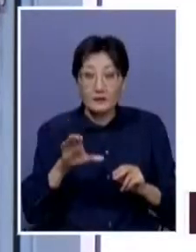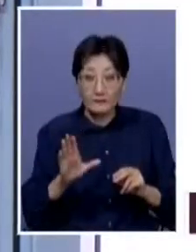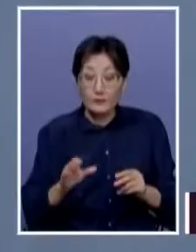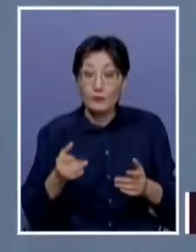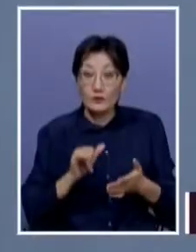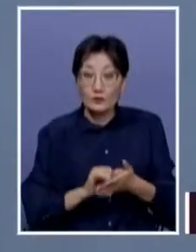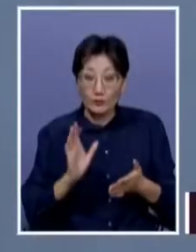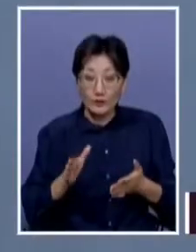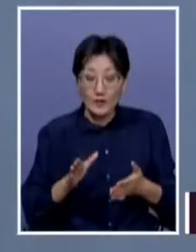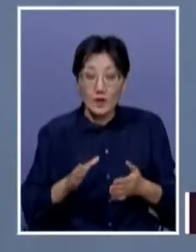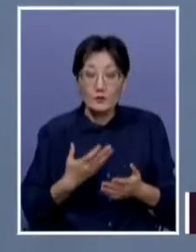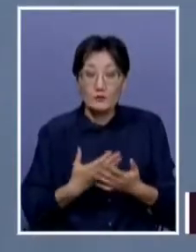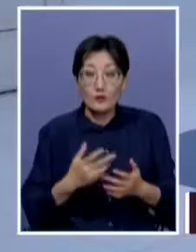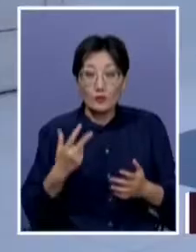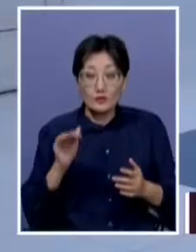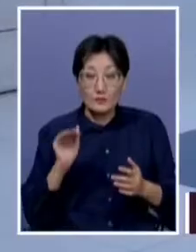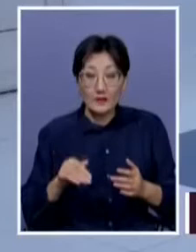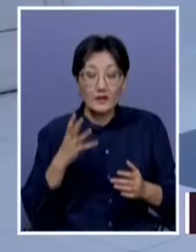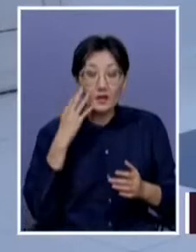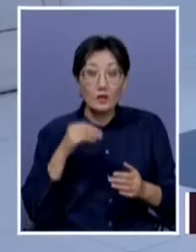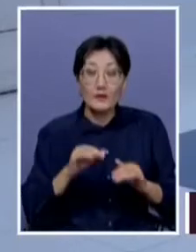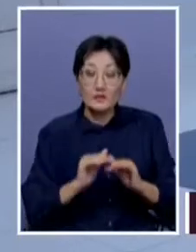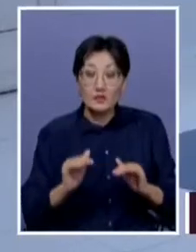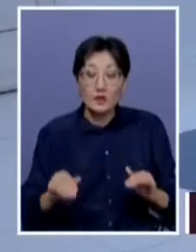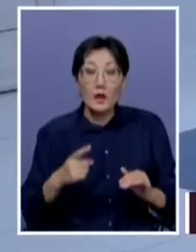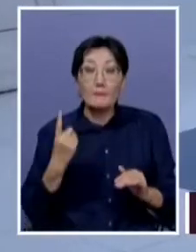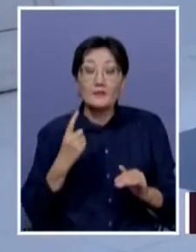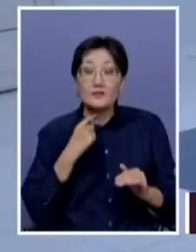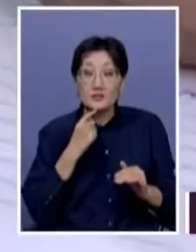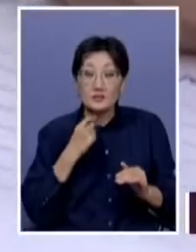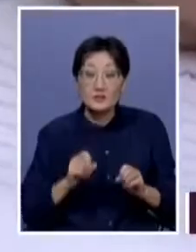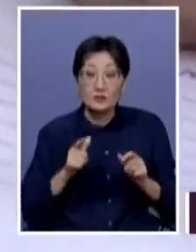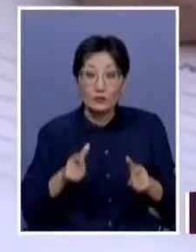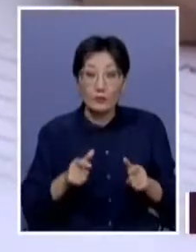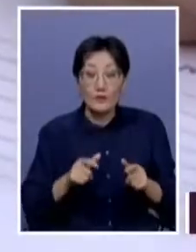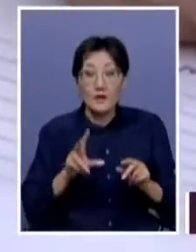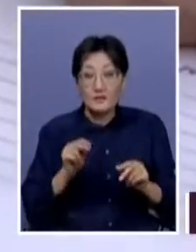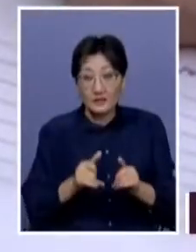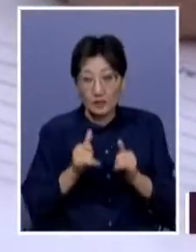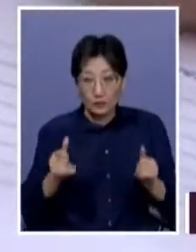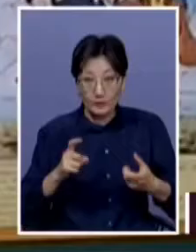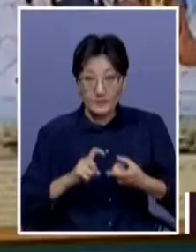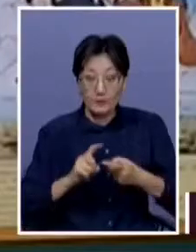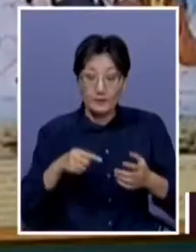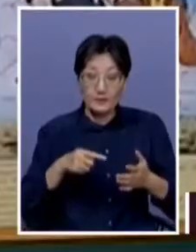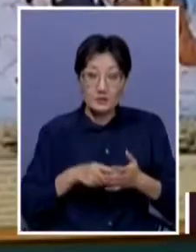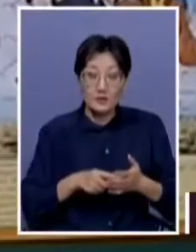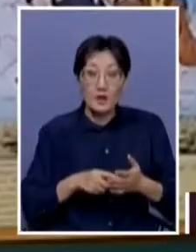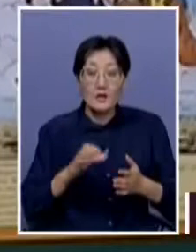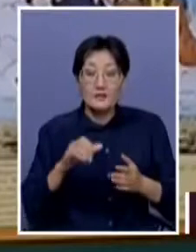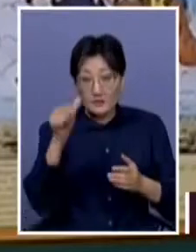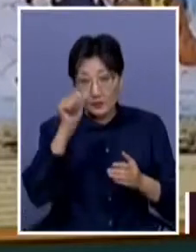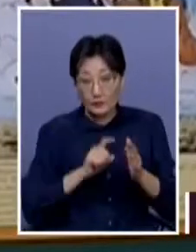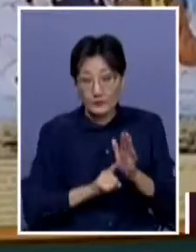өту керек, биыл шамамен 30 мың алматылық бүлдіршін бірінші сыныпқа барады. Оқушы санының артуына байланысты мегаполисте қыркүйектен